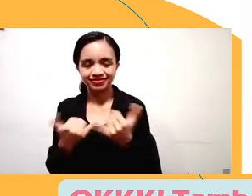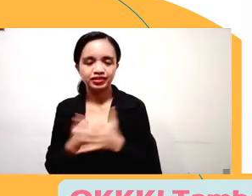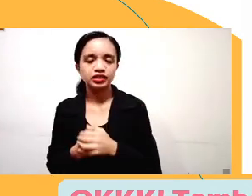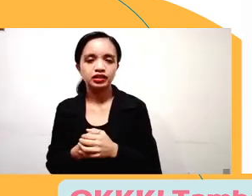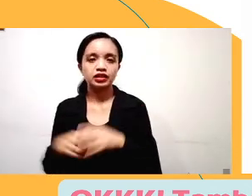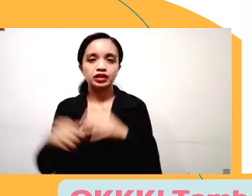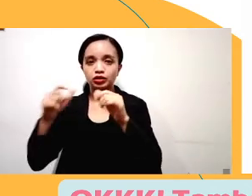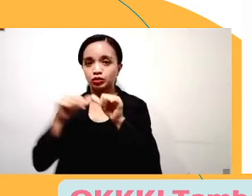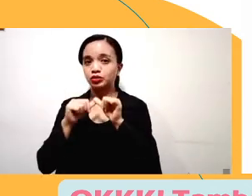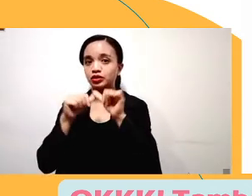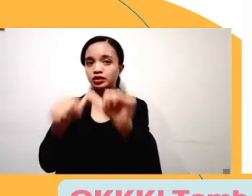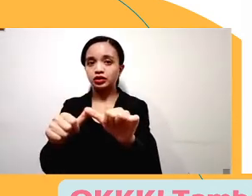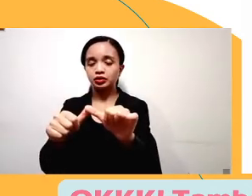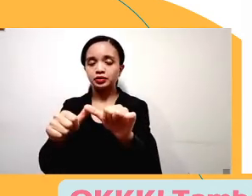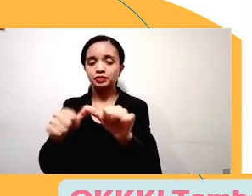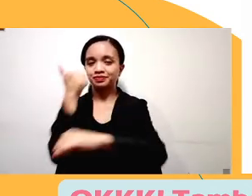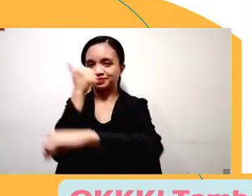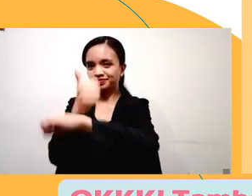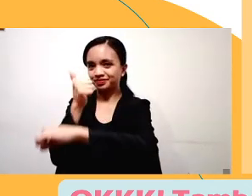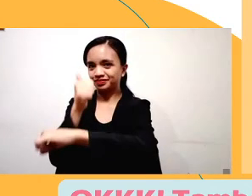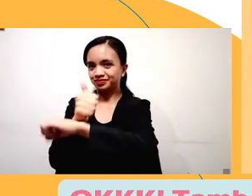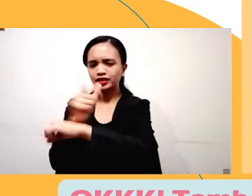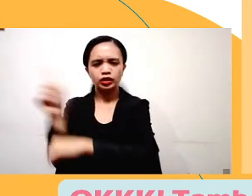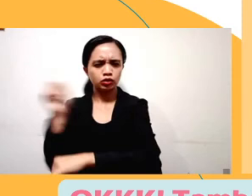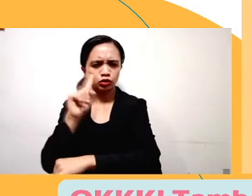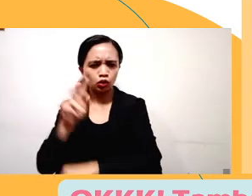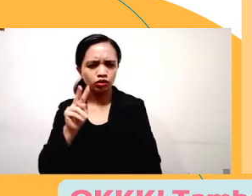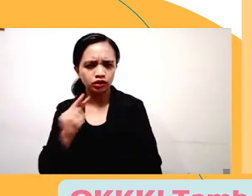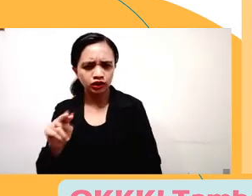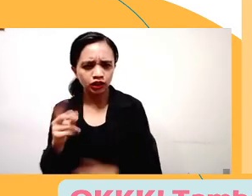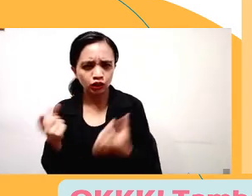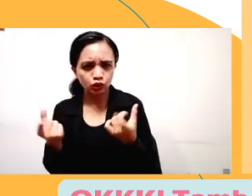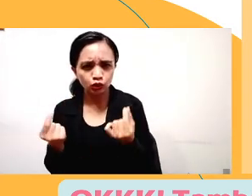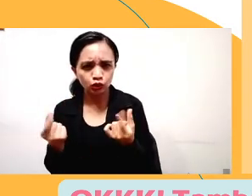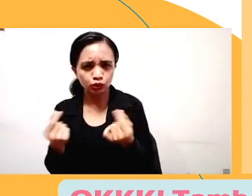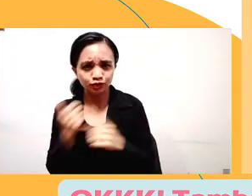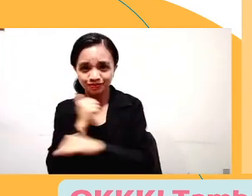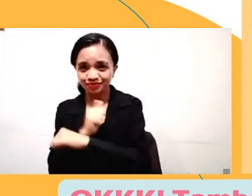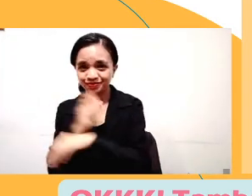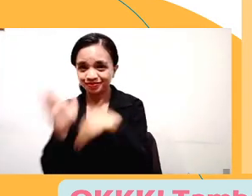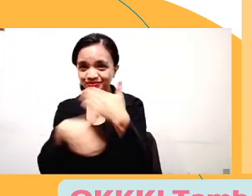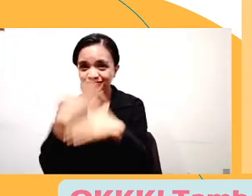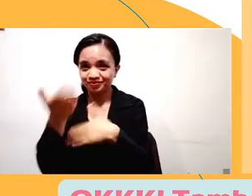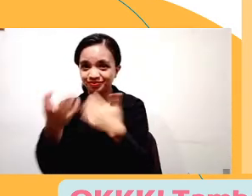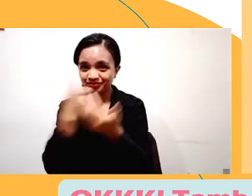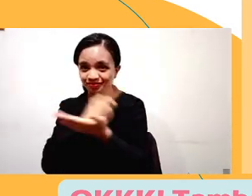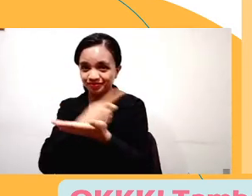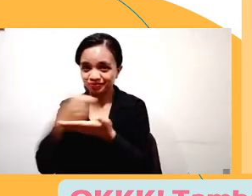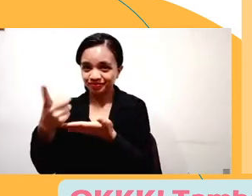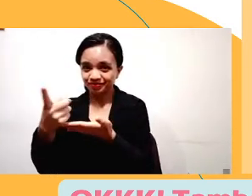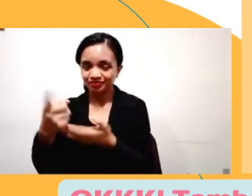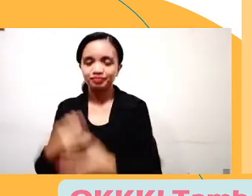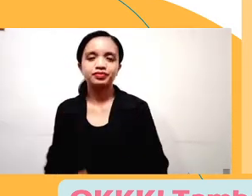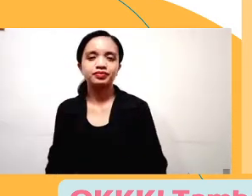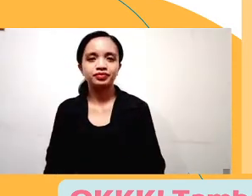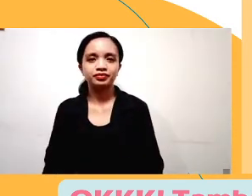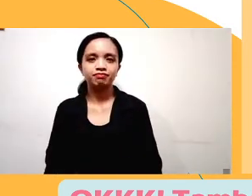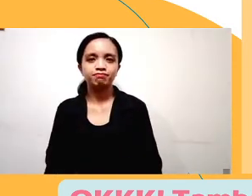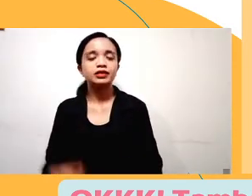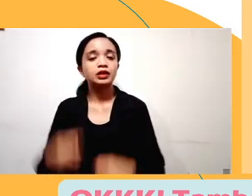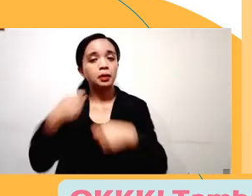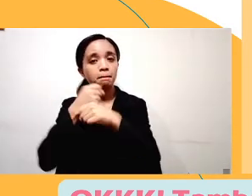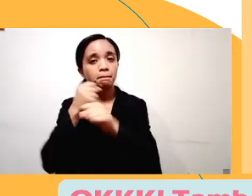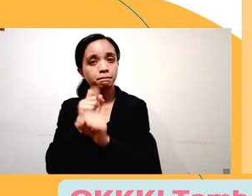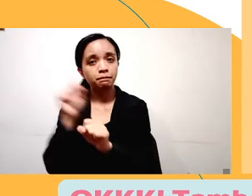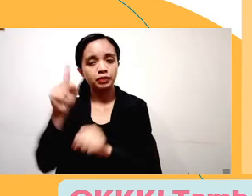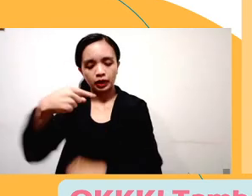takdang aralin. Ano nga ba ang kailangan natin gawin para sa susunod na episode? Ayan. Gumawa ng me